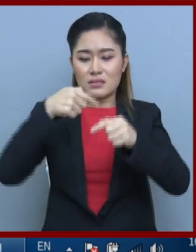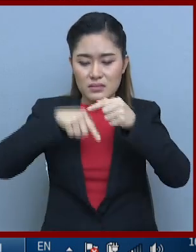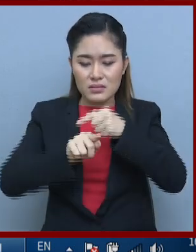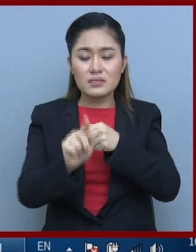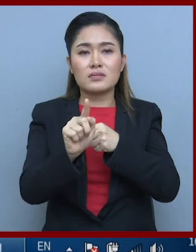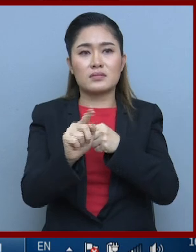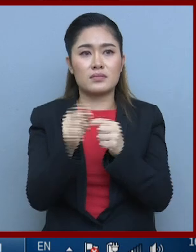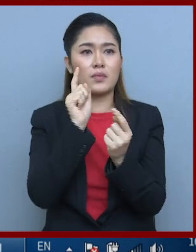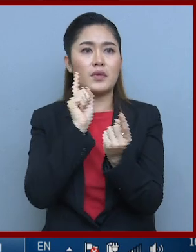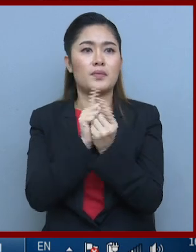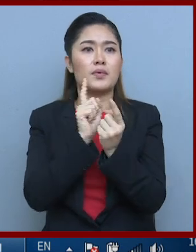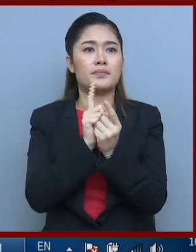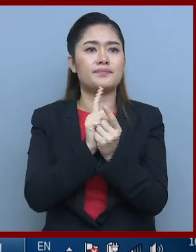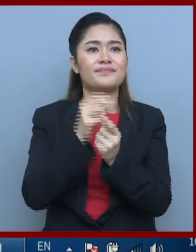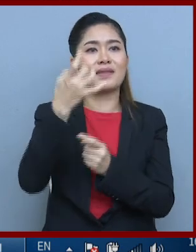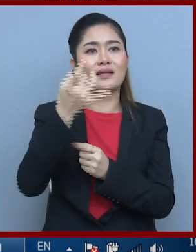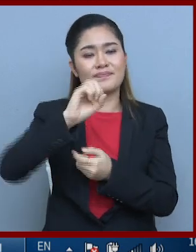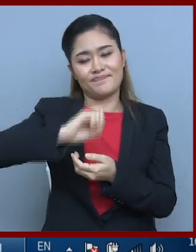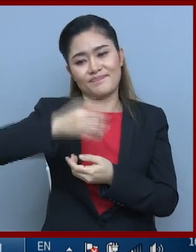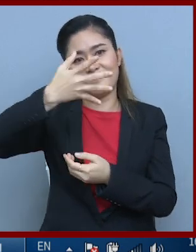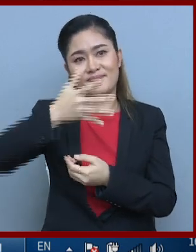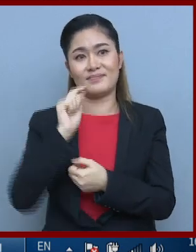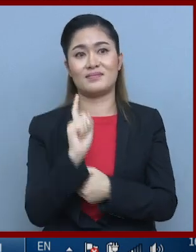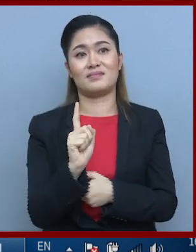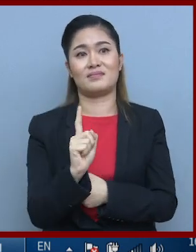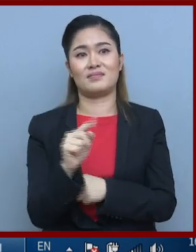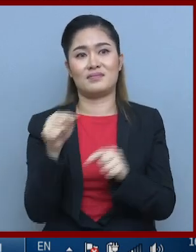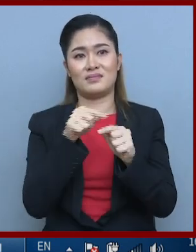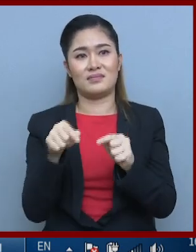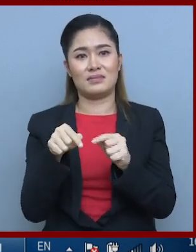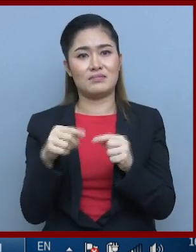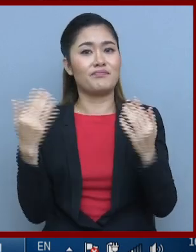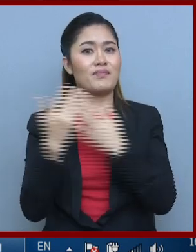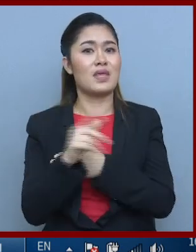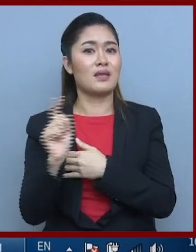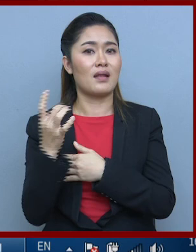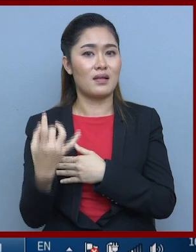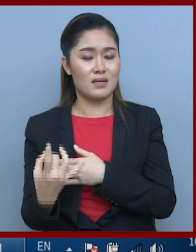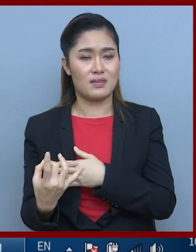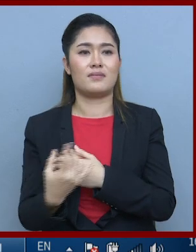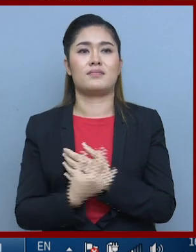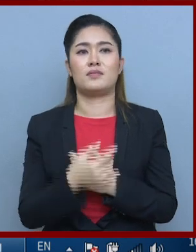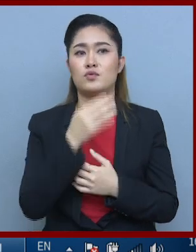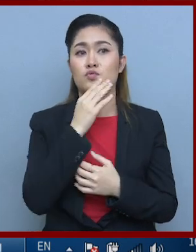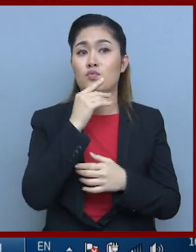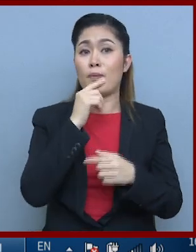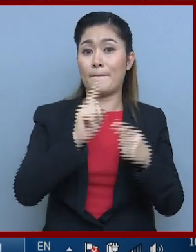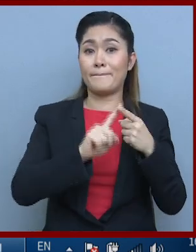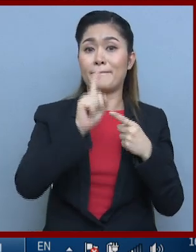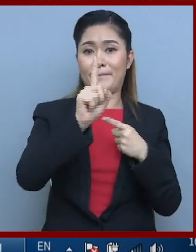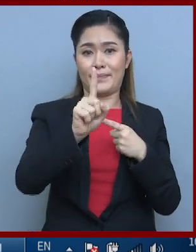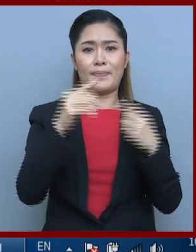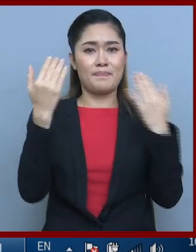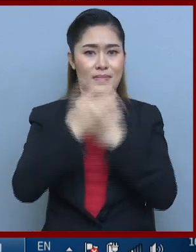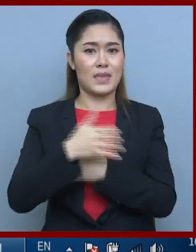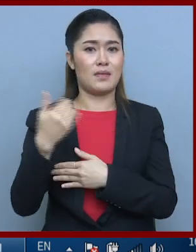คหนึ่งเราจะได้อีเวนต์อะไรขึ้นมาเทคหนึ่ง underscore change หมายความว่าถ้าเทคหนึ่งเนี่ย